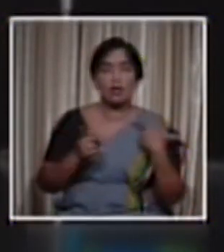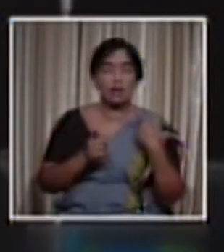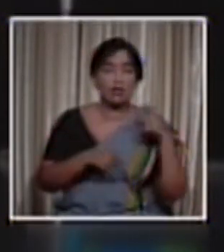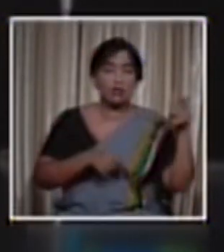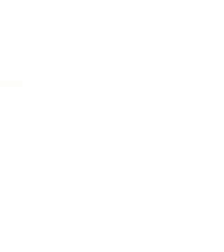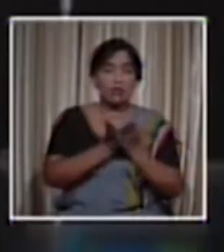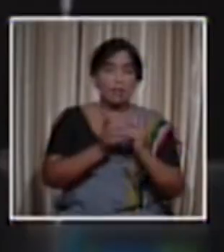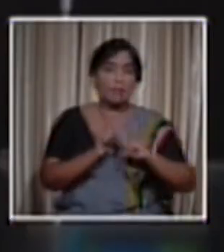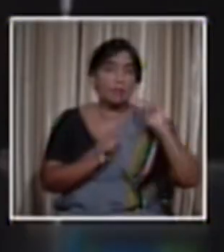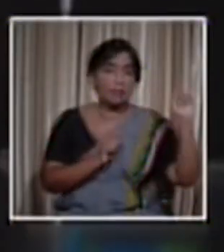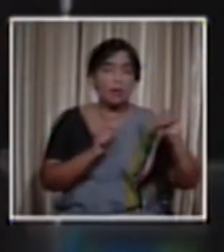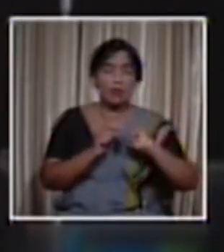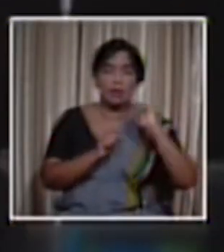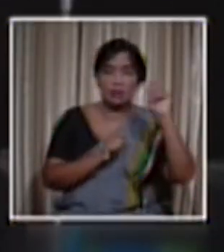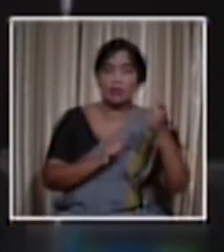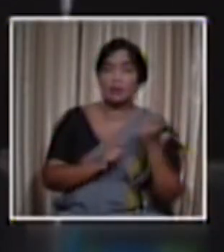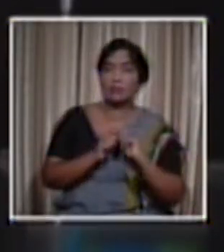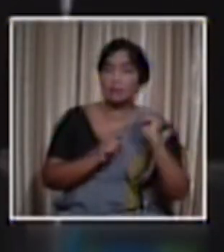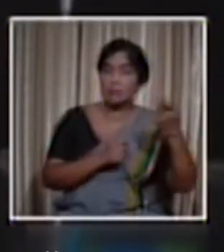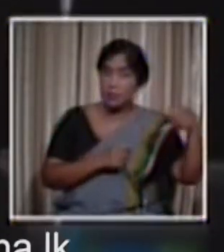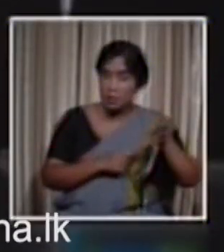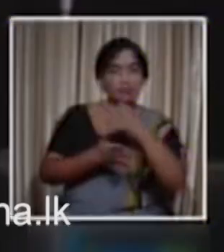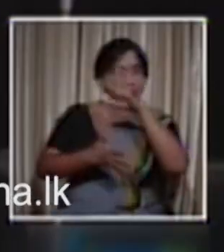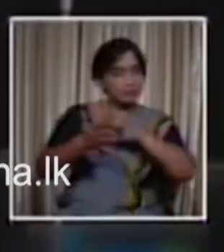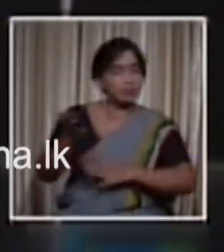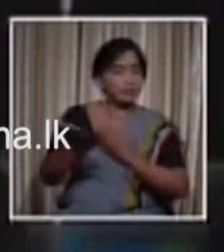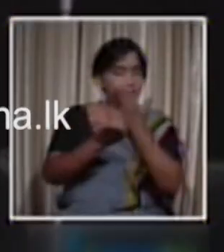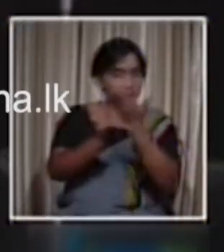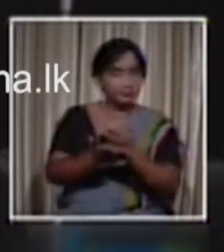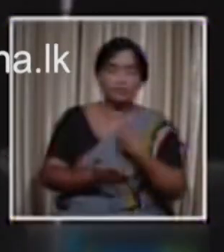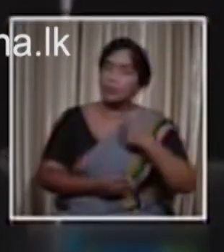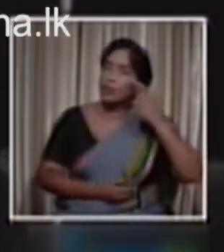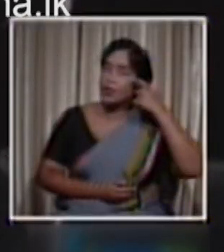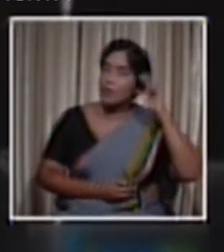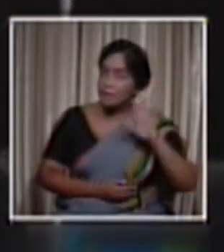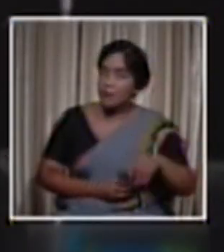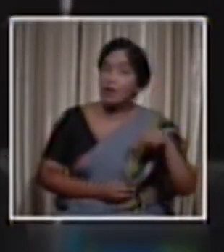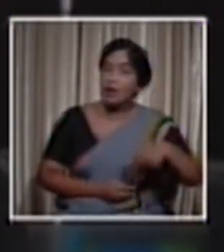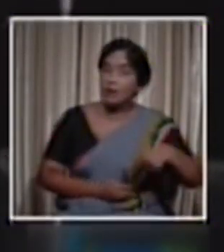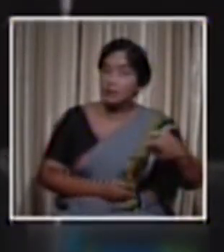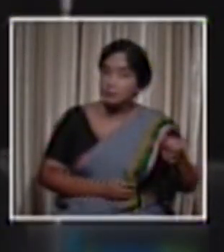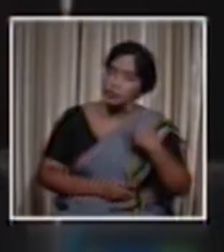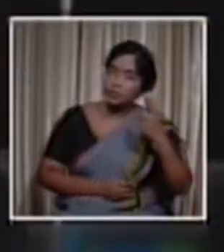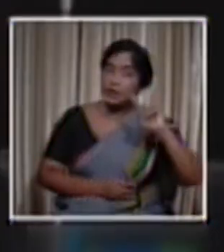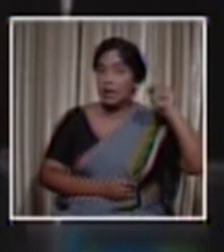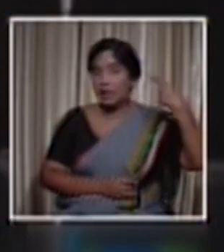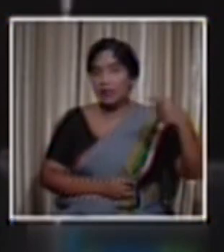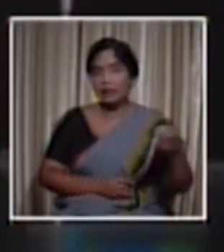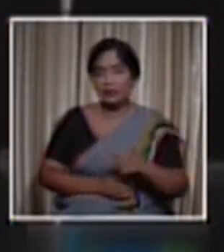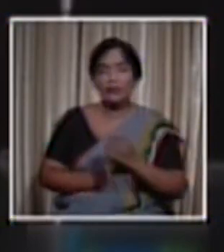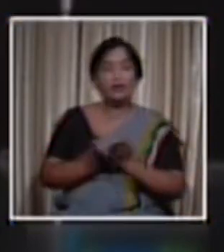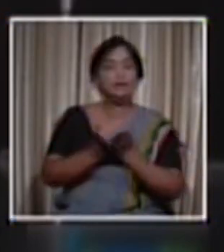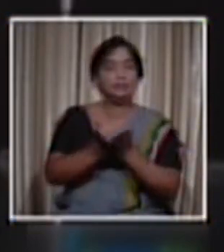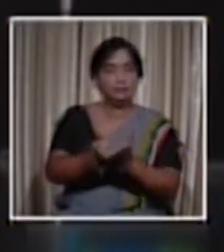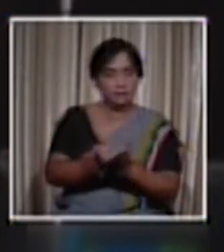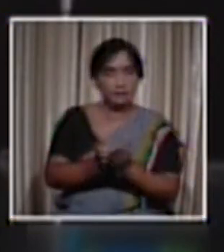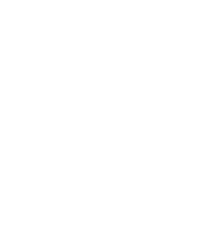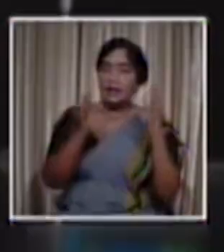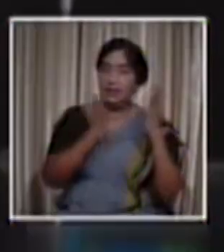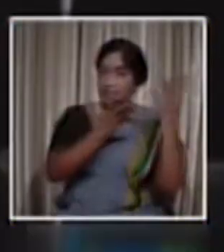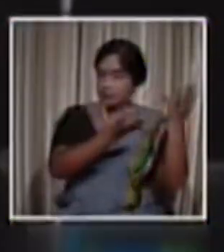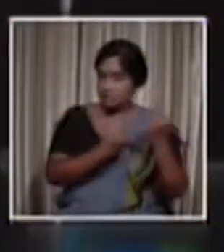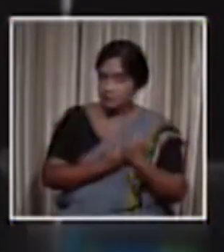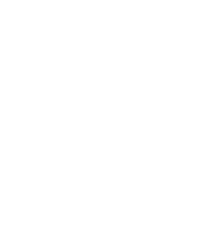අවශ්‍ය නෞකාවලට අවශ්‍ය මුදල් ගෙවලා මිලදී ගැනීමේ කටයුතු කරන්න. අපි බලාපොරොත්තු වෙනවා අද දවසේ හෝ හෙට දවසේ මේ නෞකාව නිදහස්